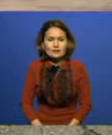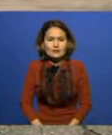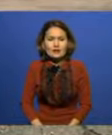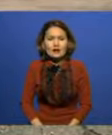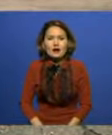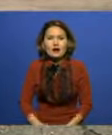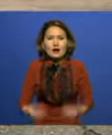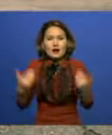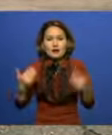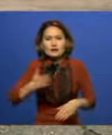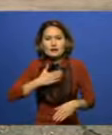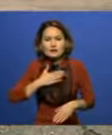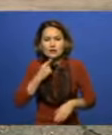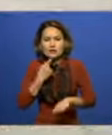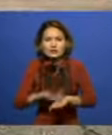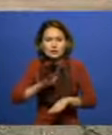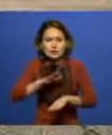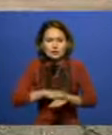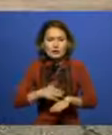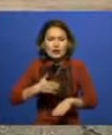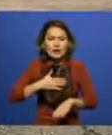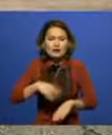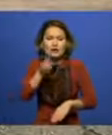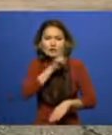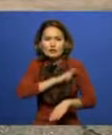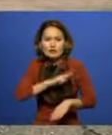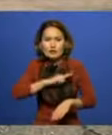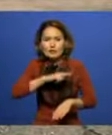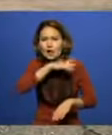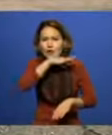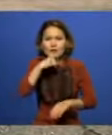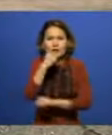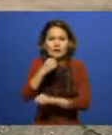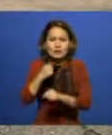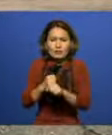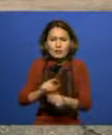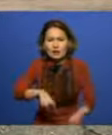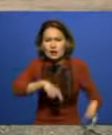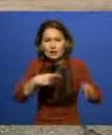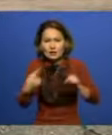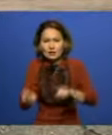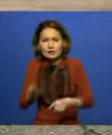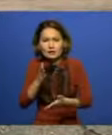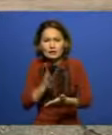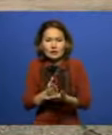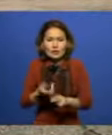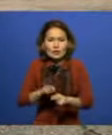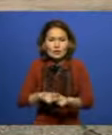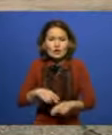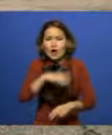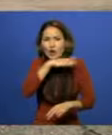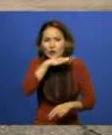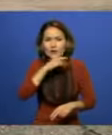Өзгерістер әніміне болғалы тұр. Мұнда бизнесмендер, жұмысшылар, жүргізушілер ағылып келуде. Кейбіреулерінің бұл елде жұмыс деп жүргеніне 20 жылдан